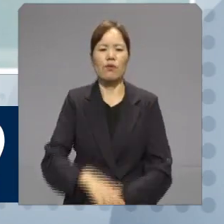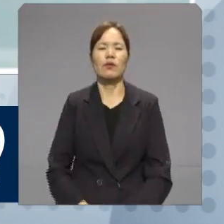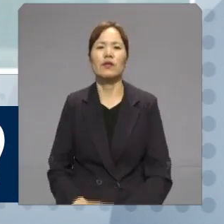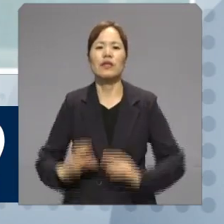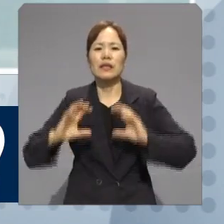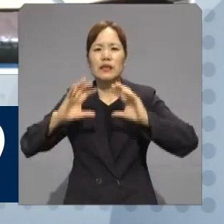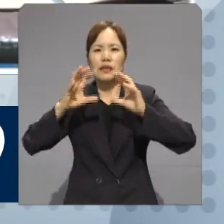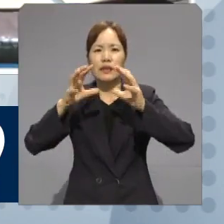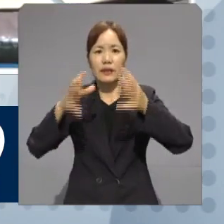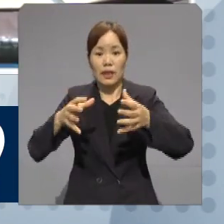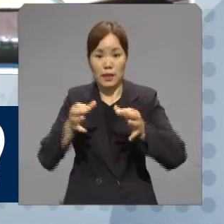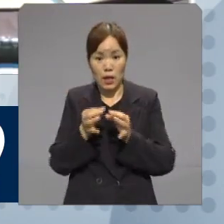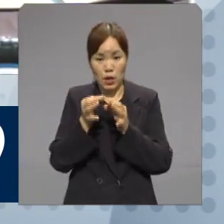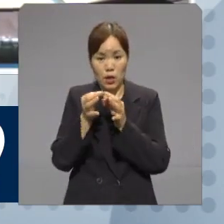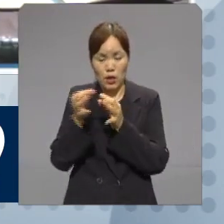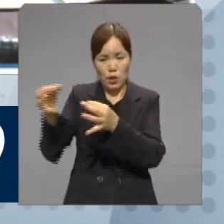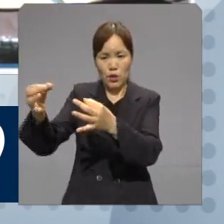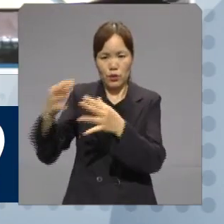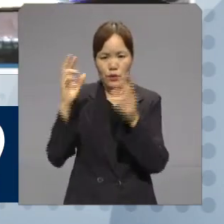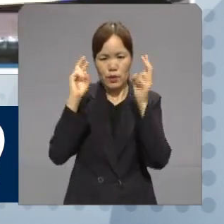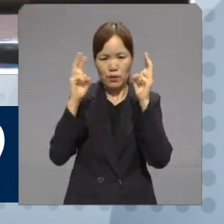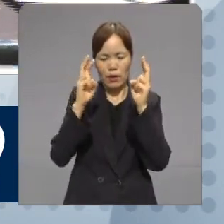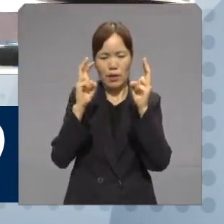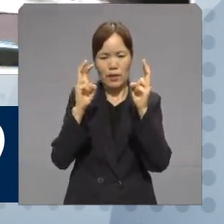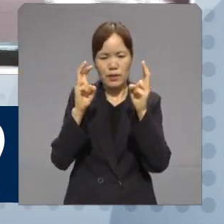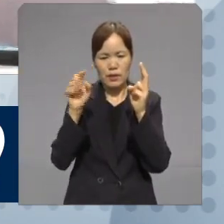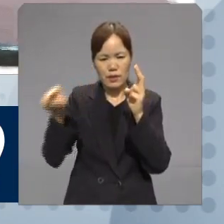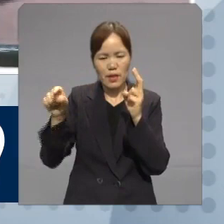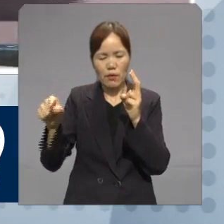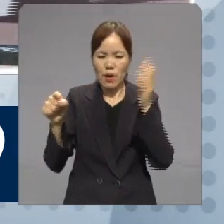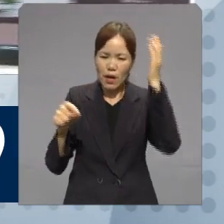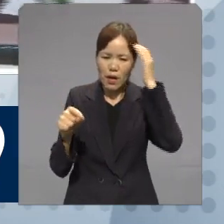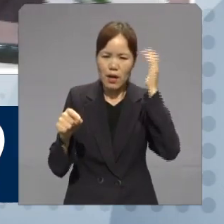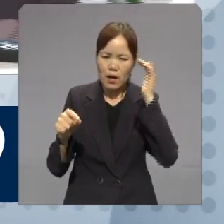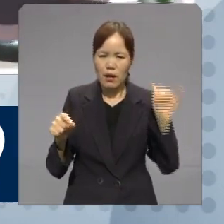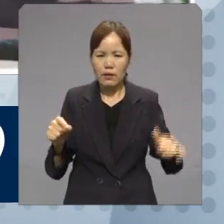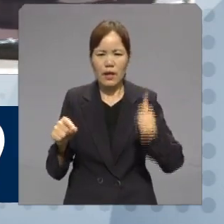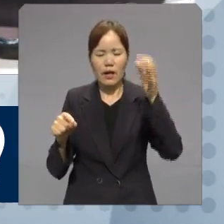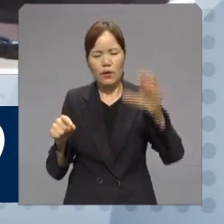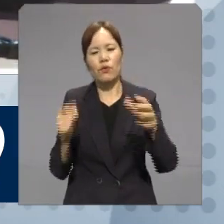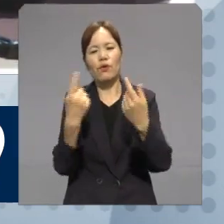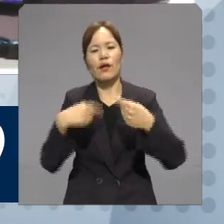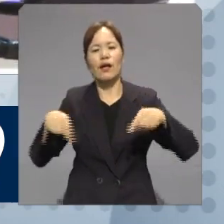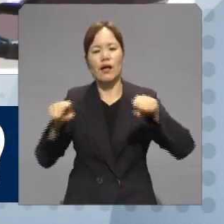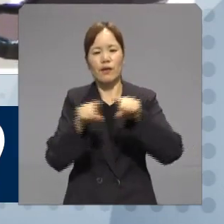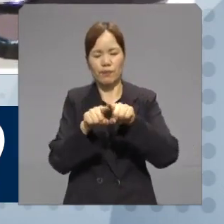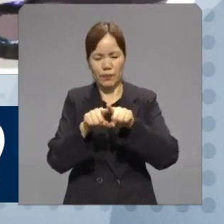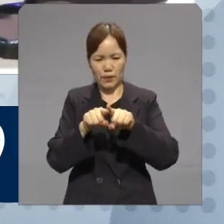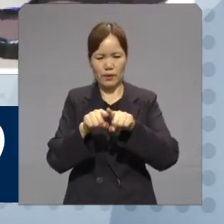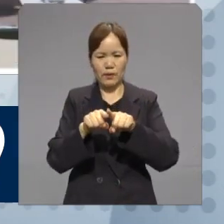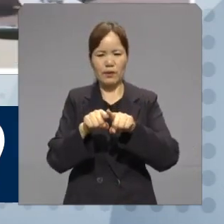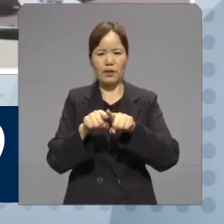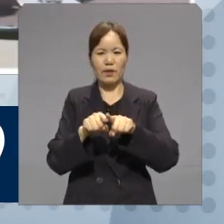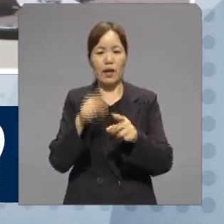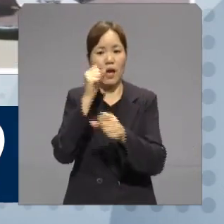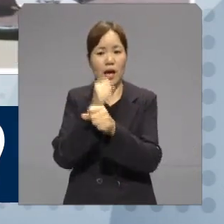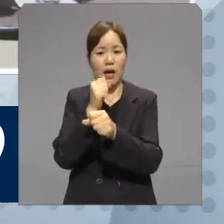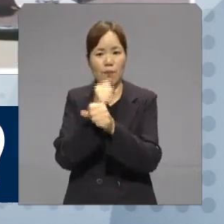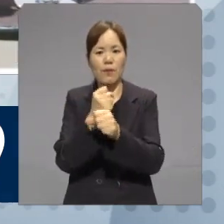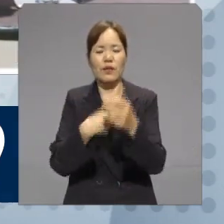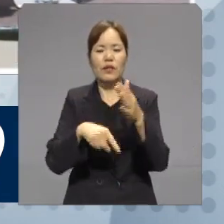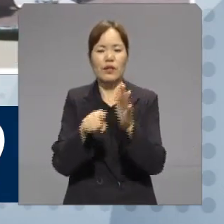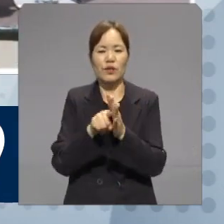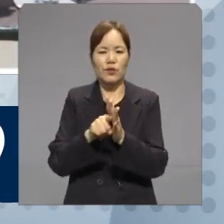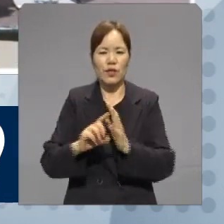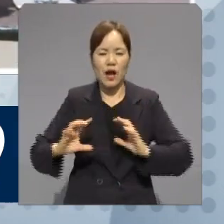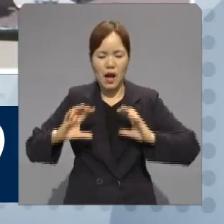세계적인이 투자회사 파나핀토 하고 또 대한 항공고 이런 부분을 함께 만들어 들어가기 위한